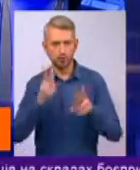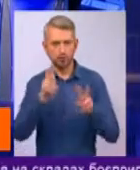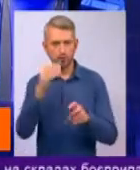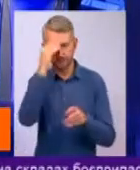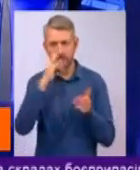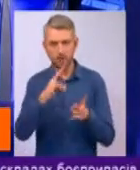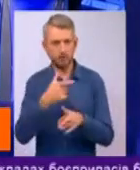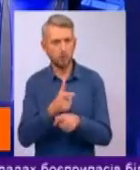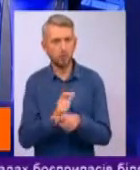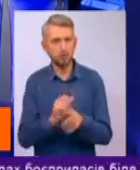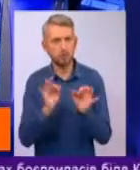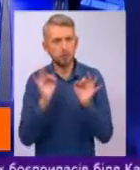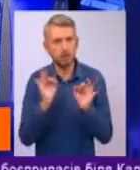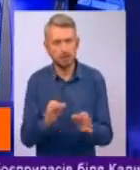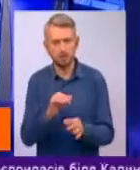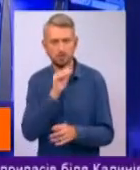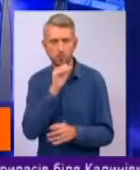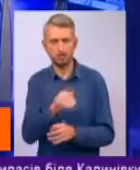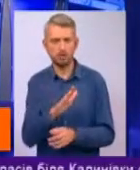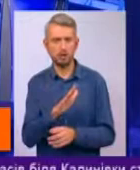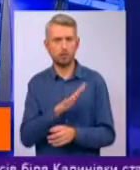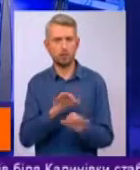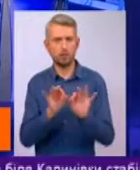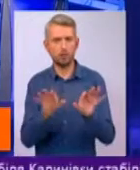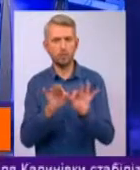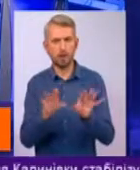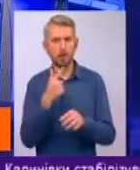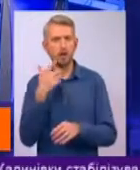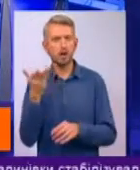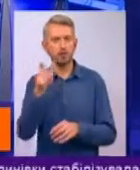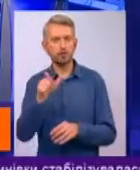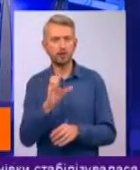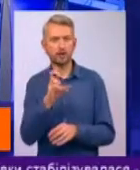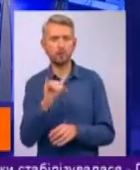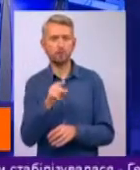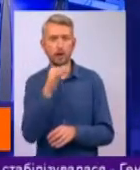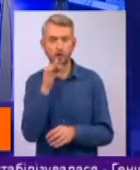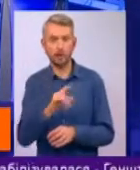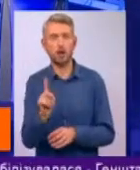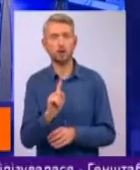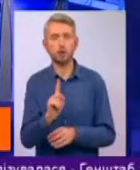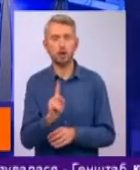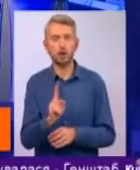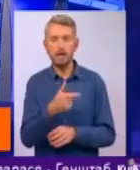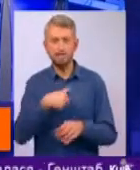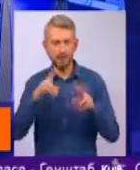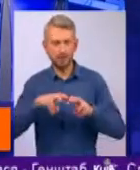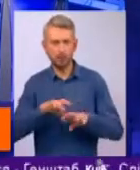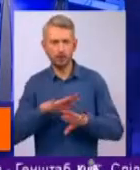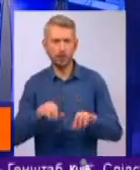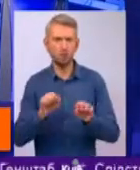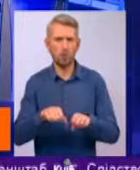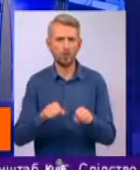Дуже здравий, дуже професійний був коментар речниці СБУ, яка сказала про те, що ми не розглядаємо можливість